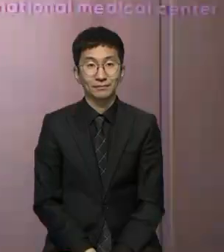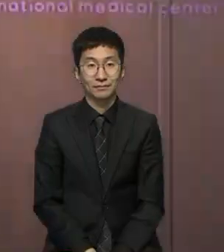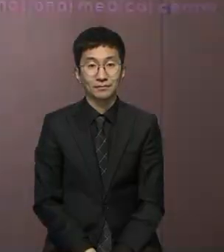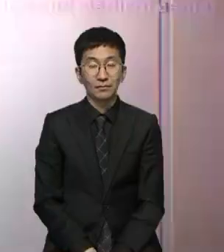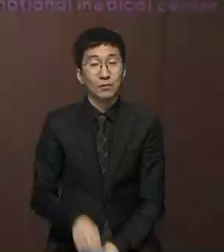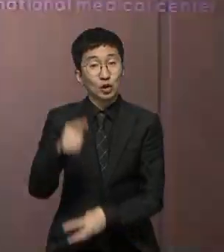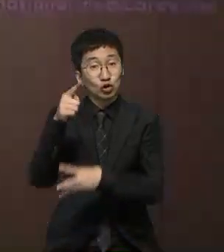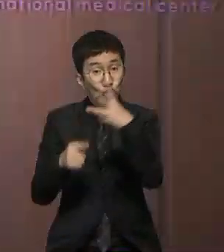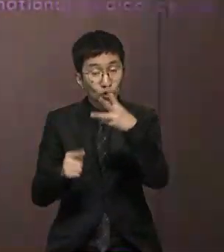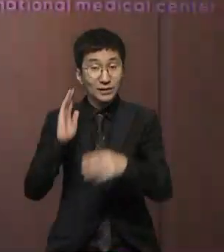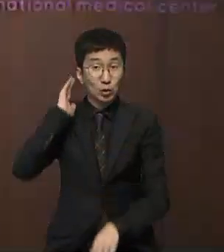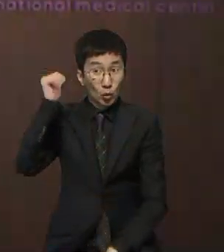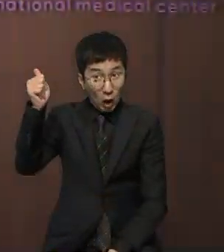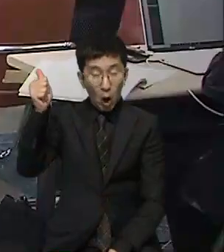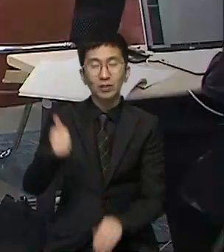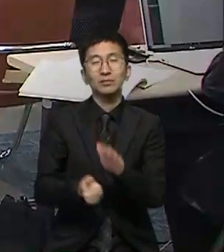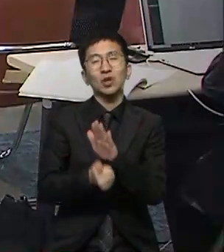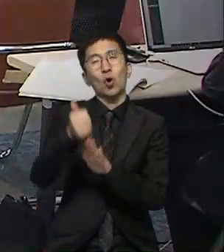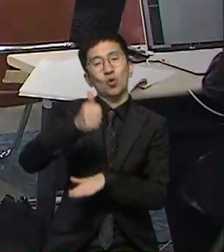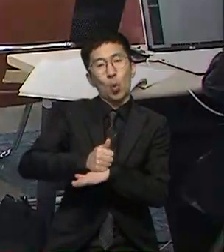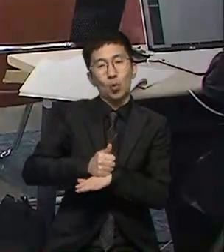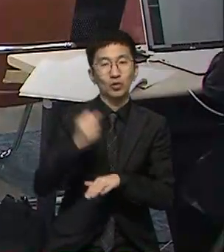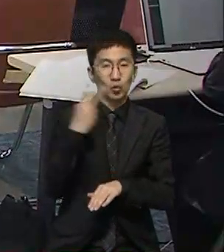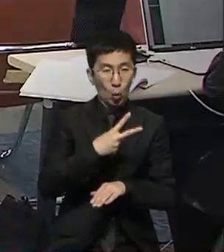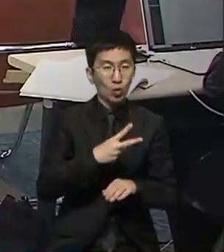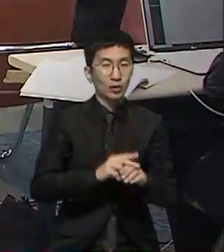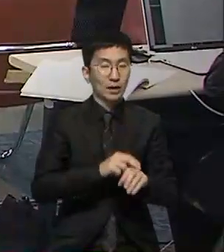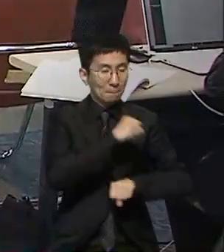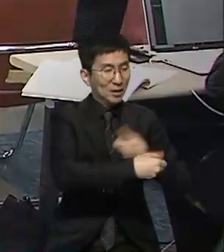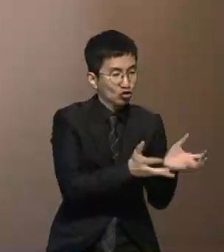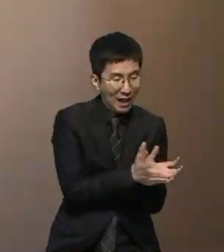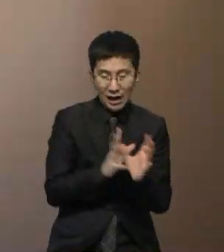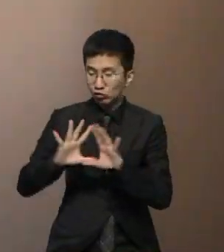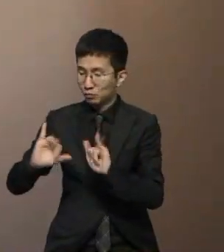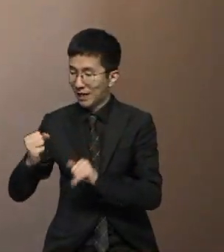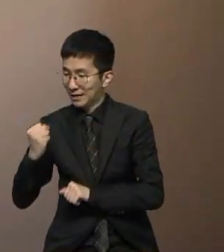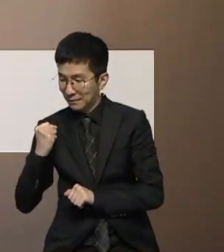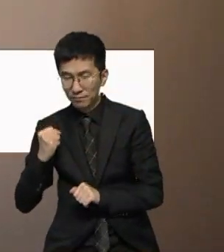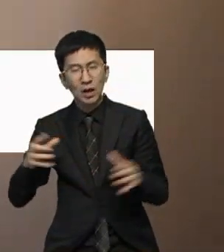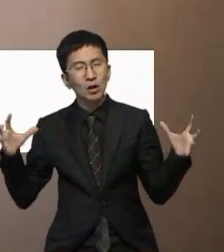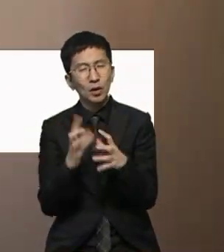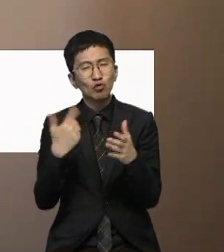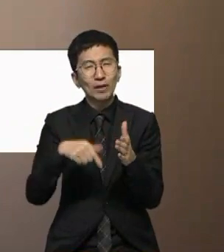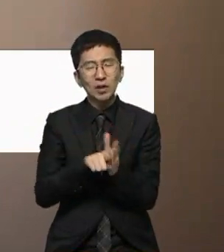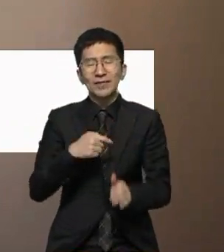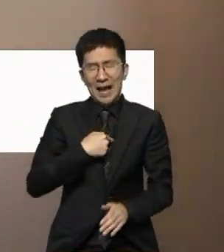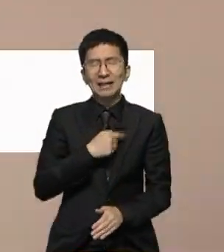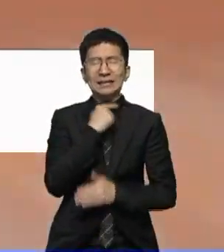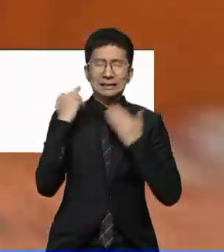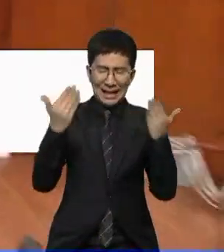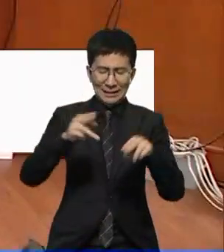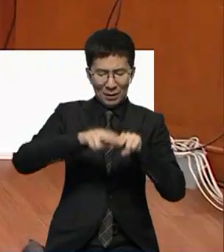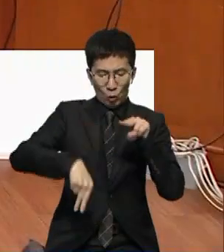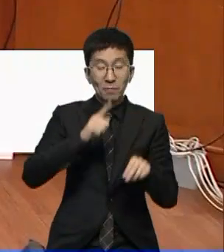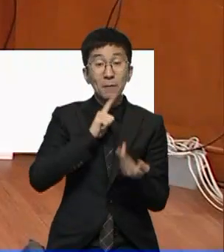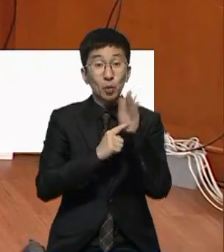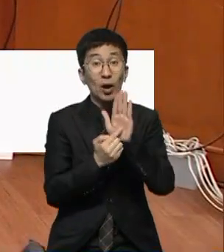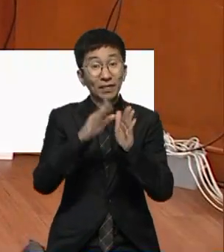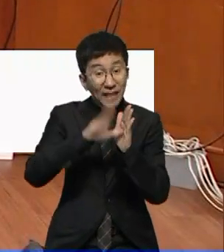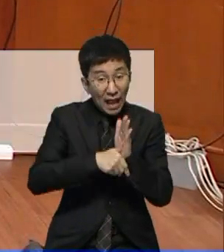윤성열 정부 성공과 여야 혀 7 위한 한알의 밀알이 되겠다며 어젯밤 사퇴 안 정호영 후보자를 놓고 민주당은